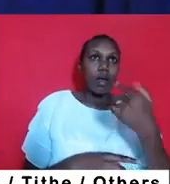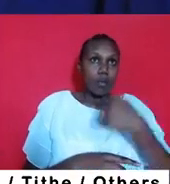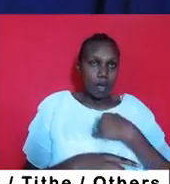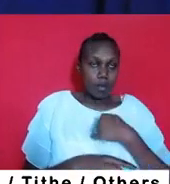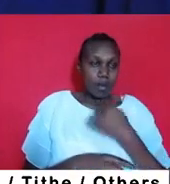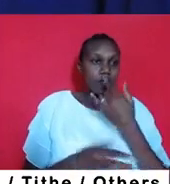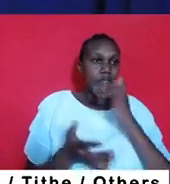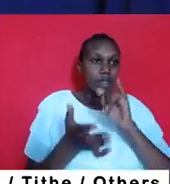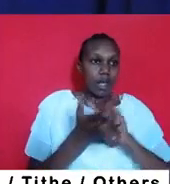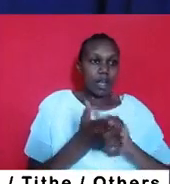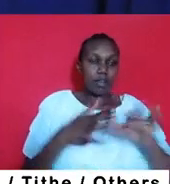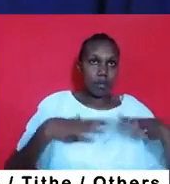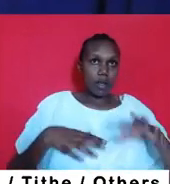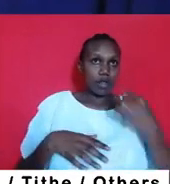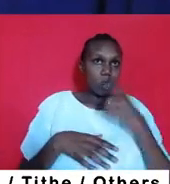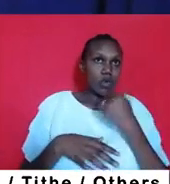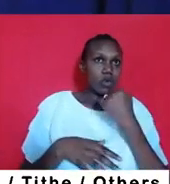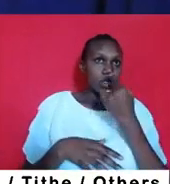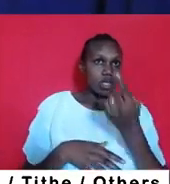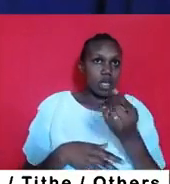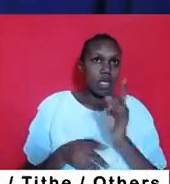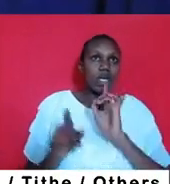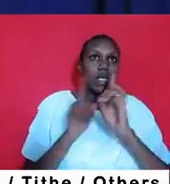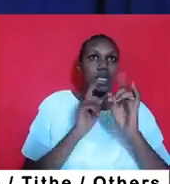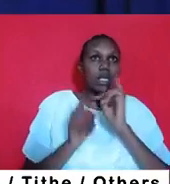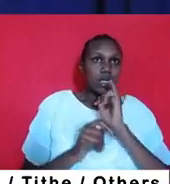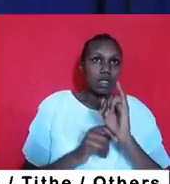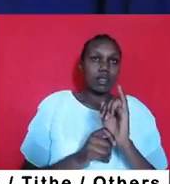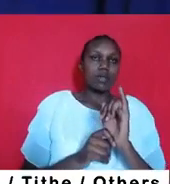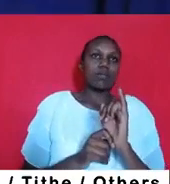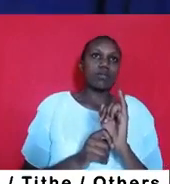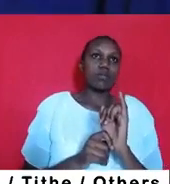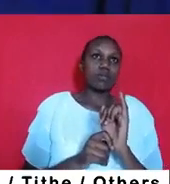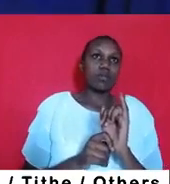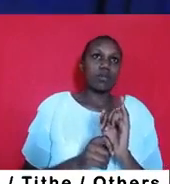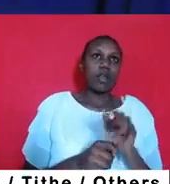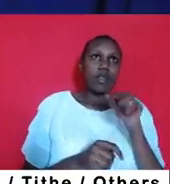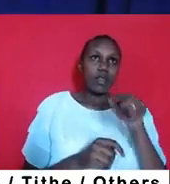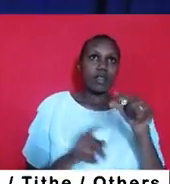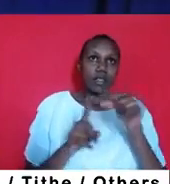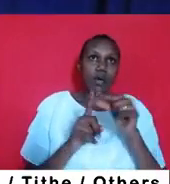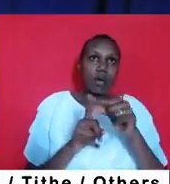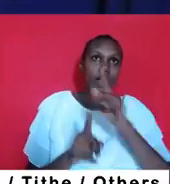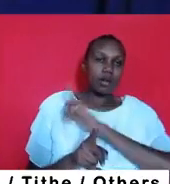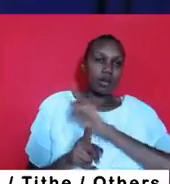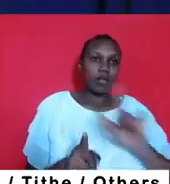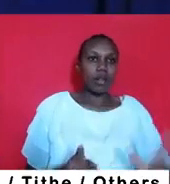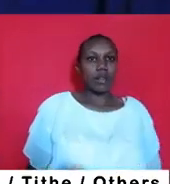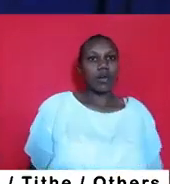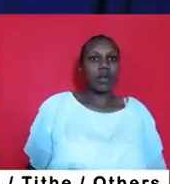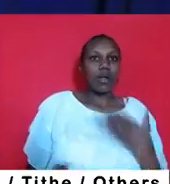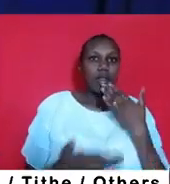mimi ni naye sema nawe ndiye. Hili ndilo neno la Mungu.